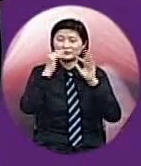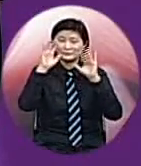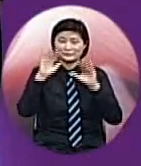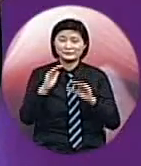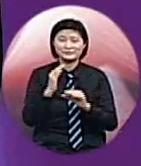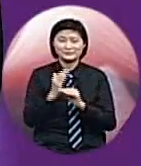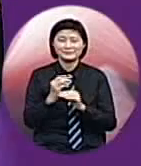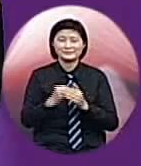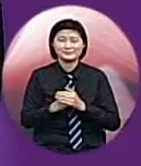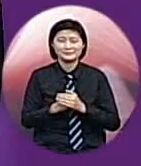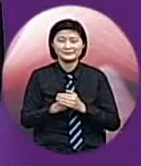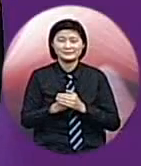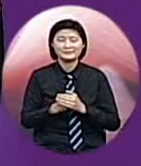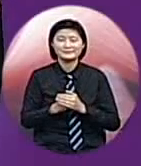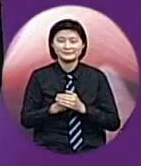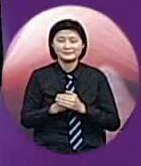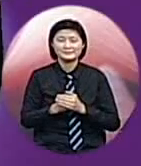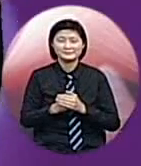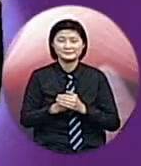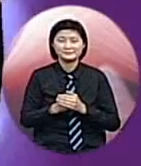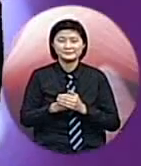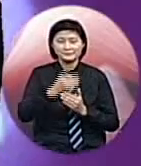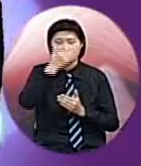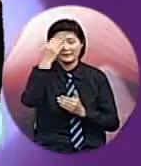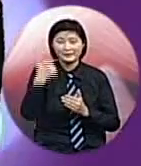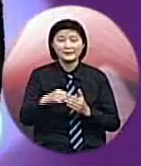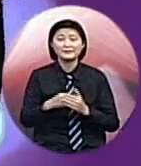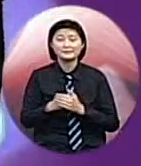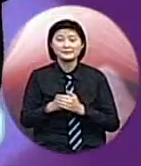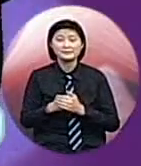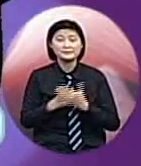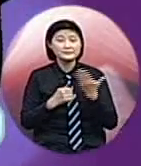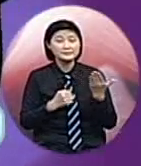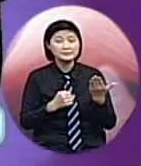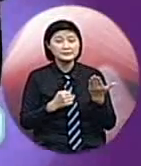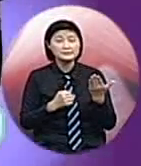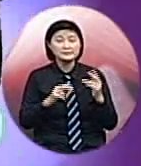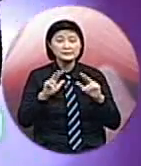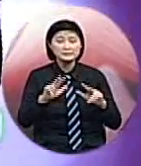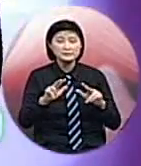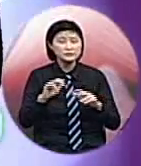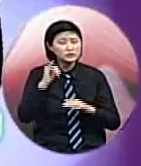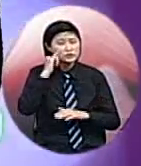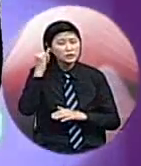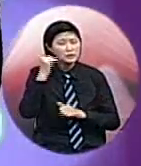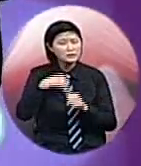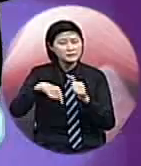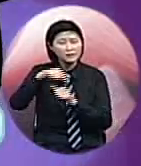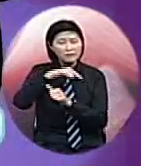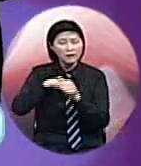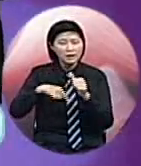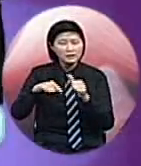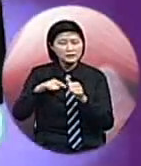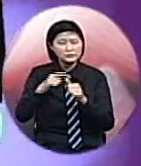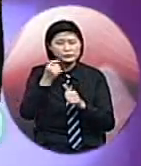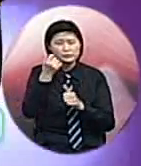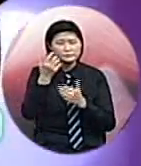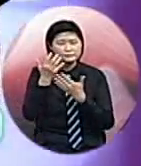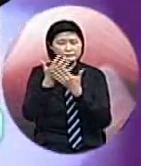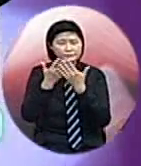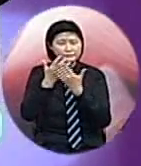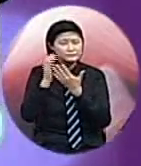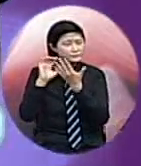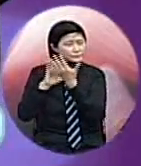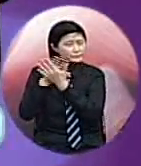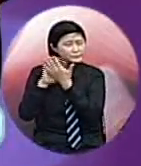예, 다행입니다. 쌓이지 예, 않아서요. 예, 예. 오, 그렇군요. 예. 네, 우리 아버님 지금 전화 상태가 조금 예. 안 좋은 예. 것 같은데.